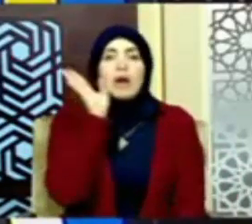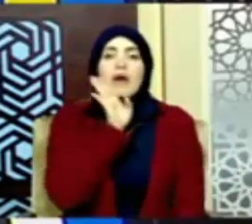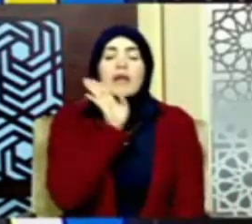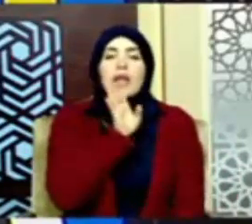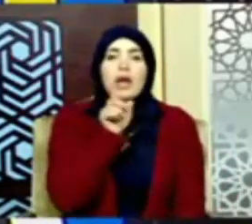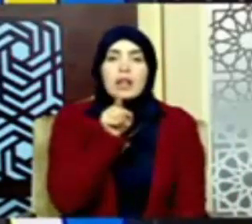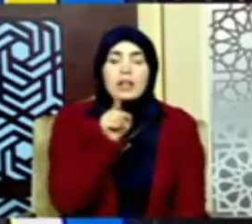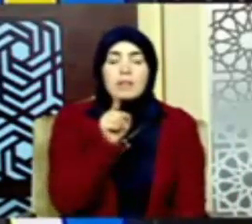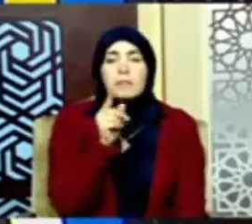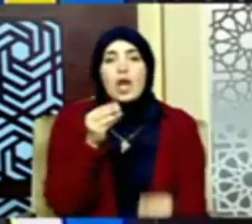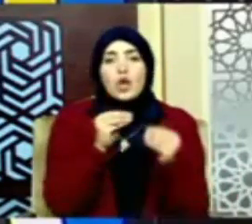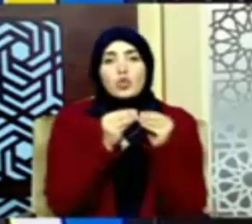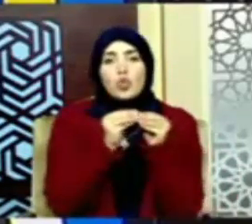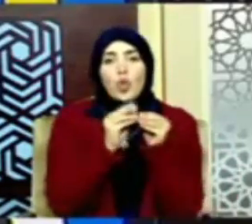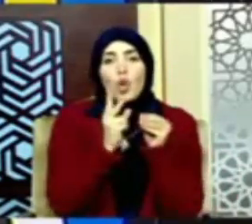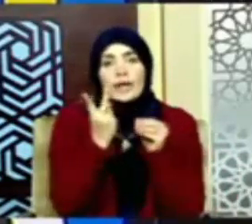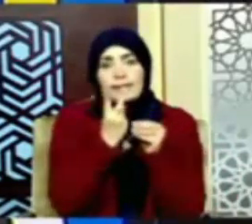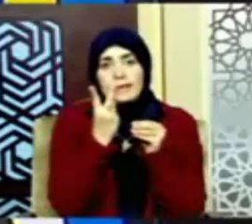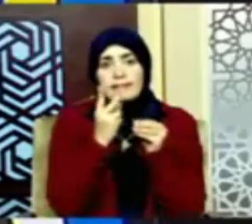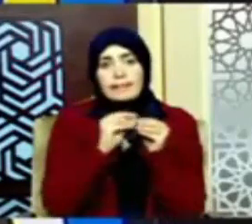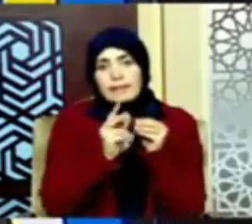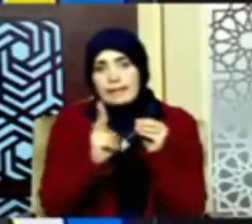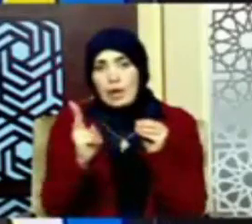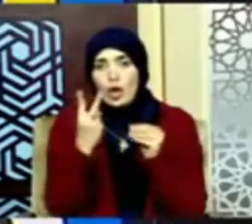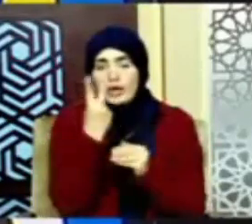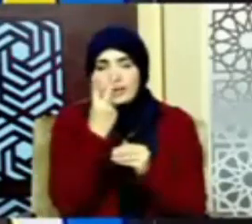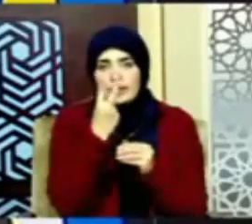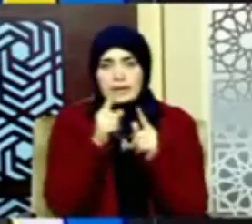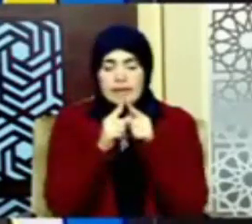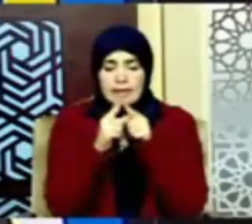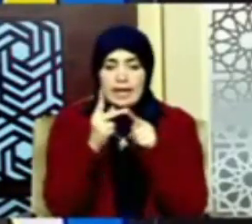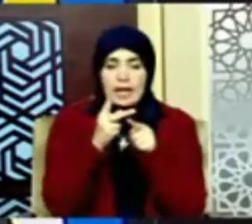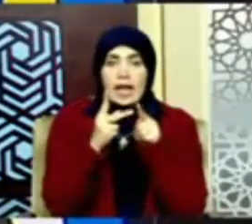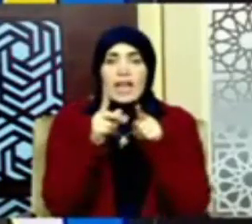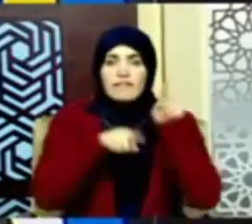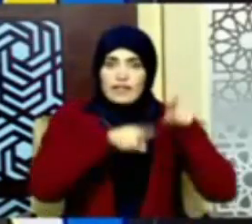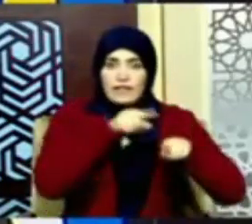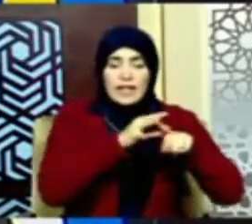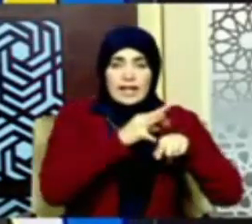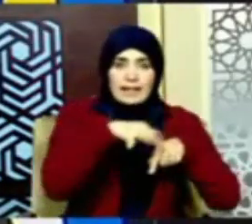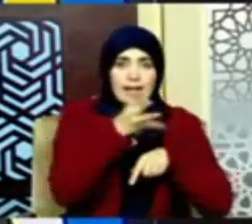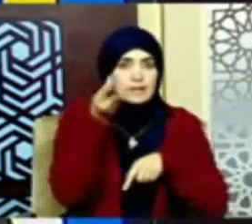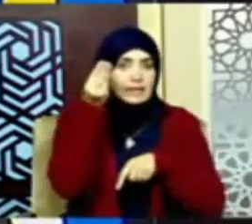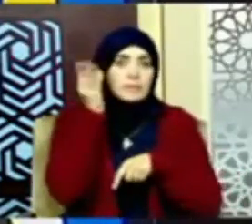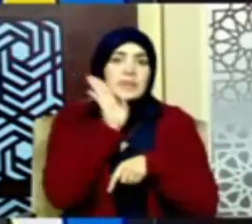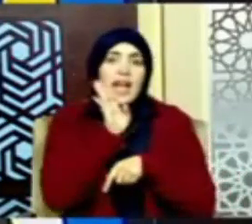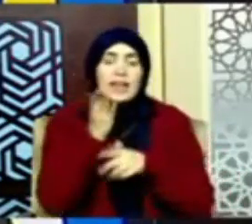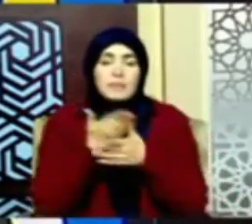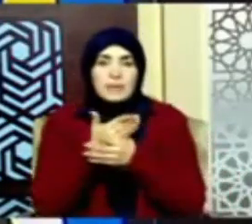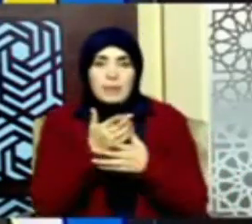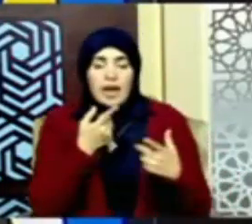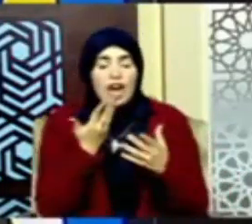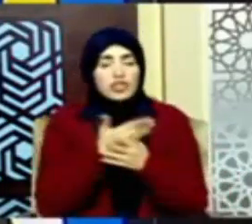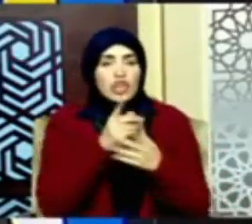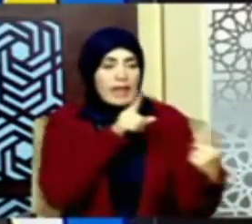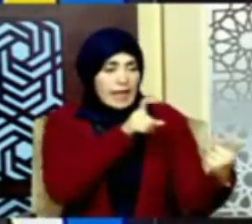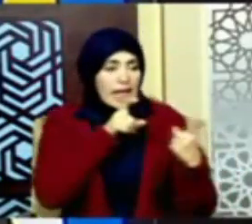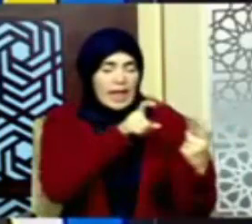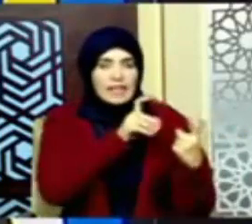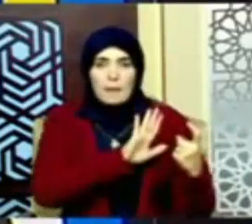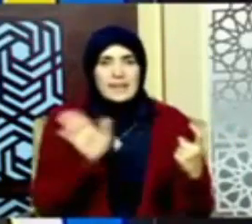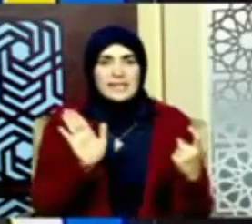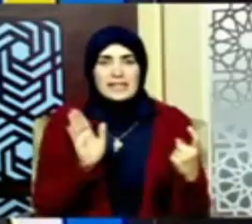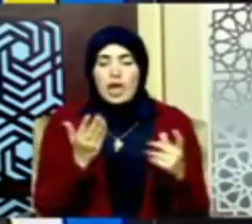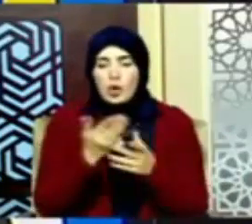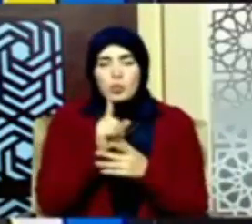للجدل، لمجاة السفهاء أو مباهاة العلماء، أو أن يصرفوا إلى